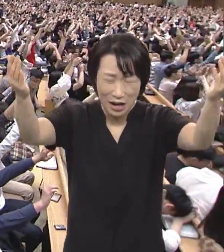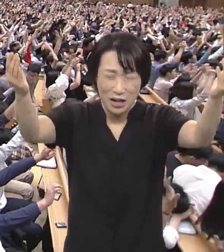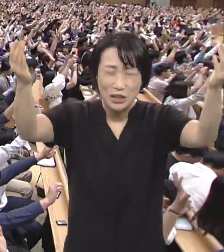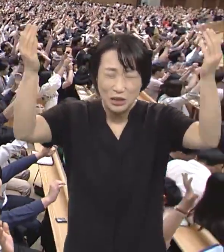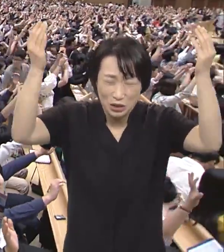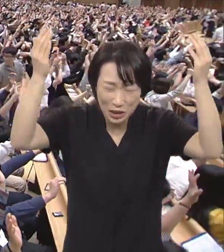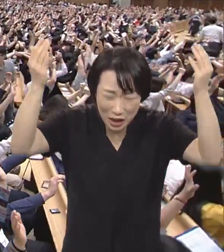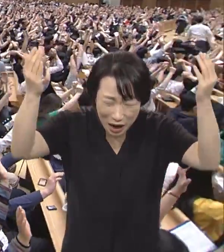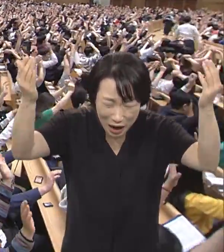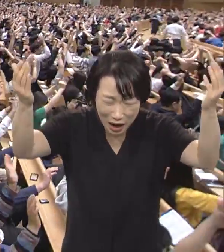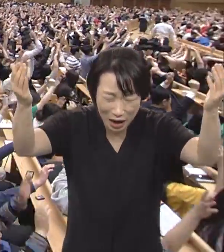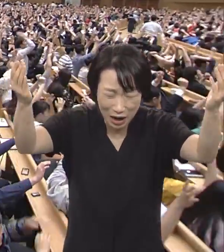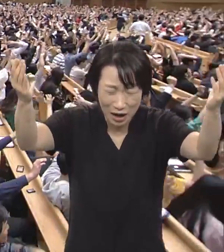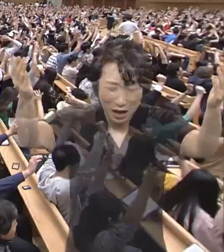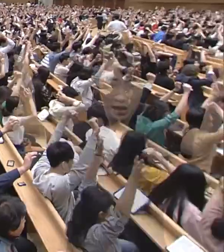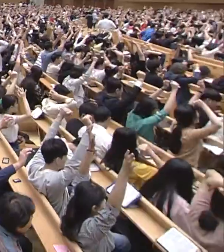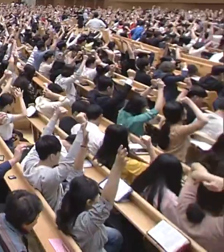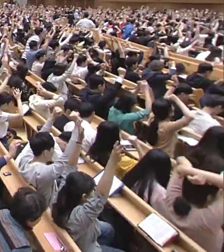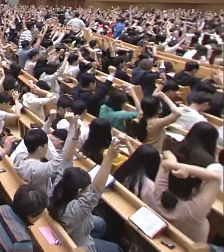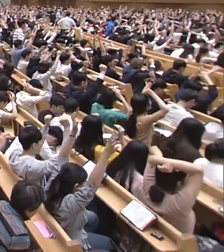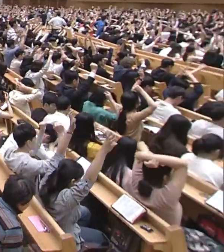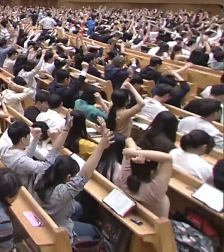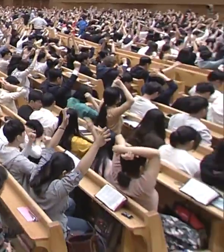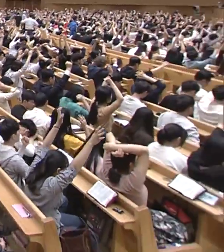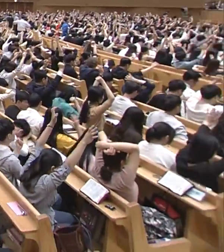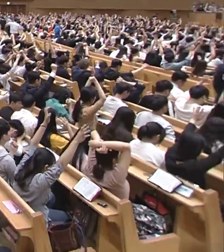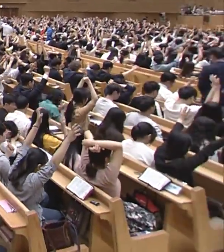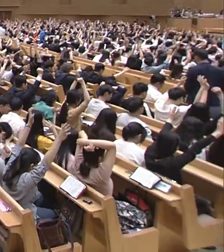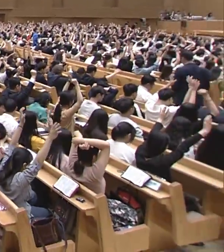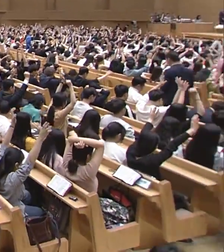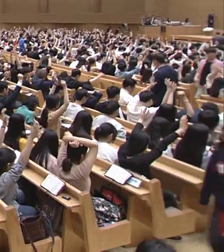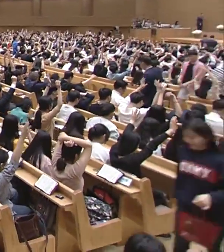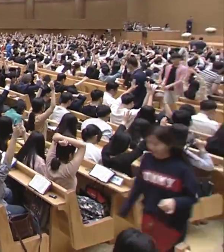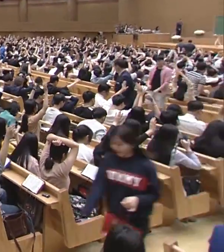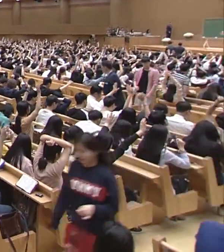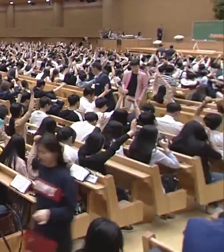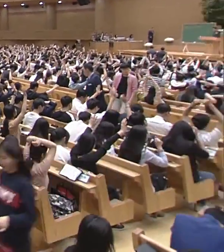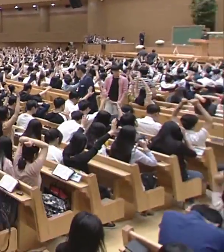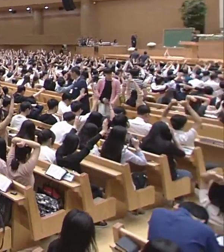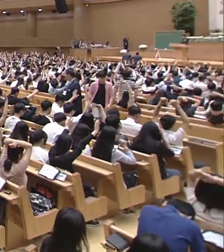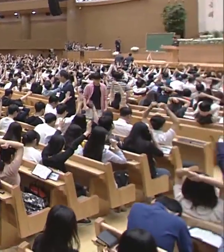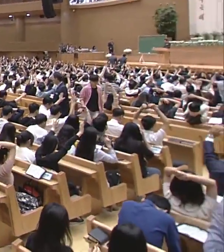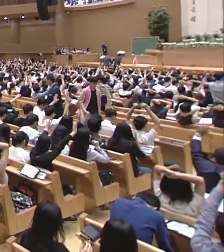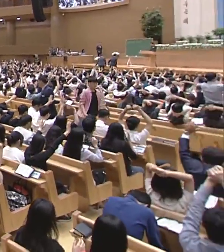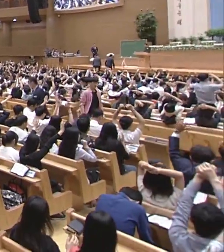주여, 주여. 내 사정도 모르고 하나님 사정도 모르고